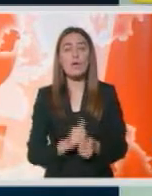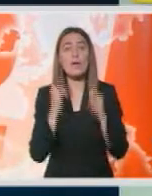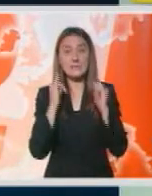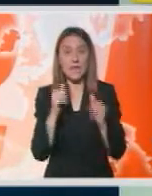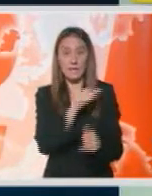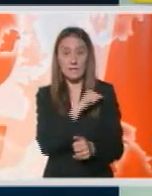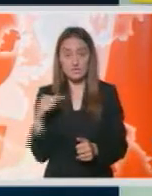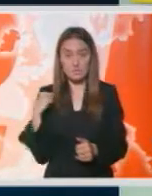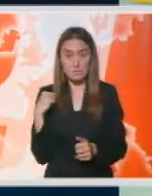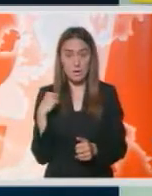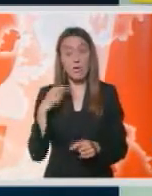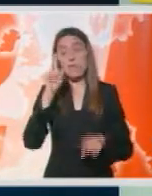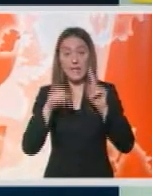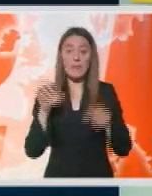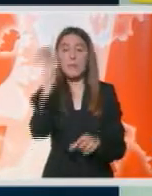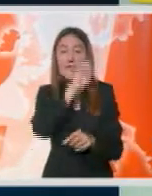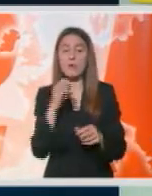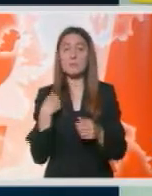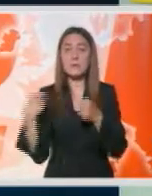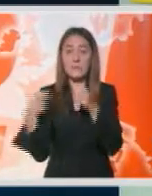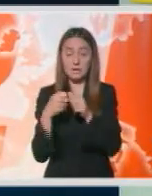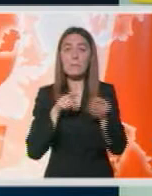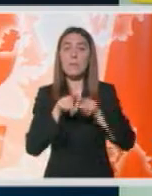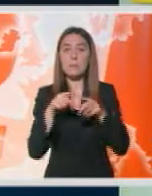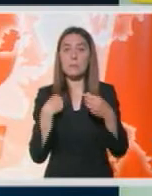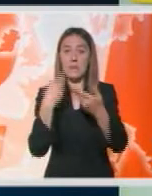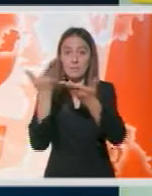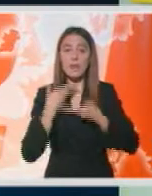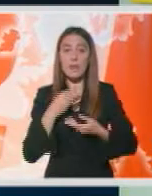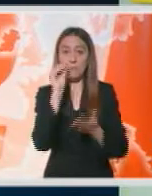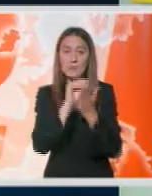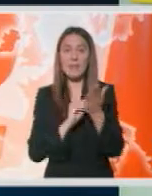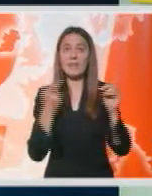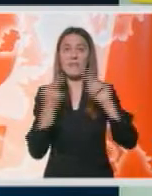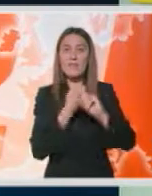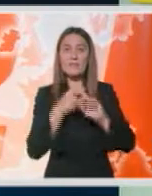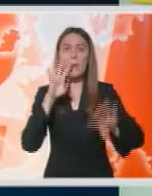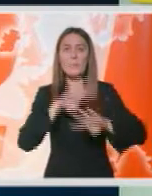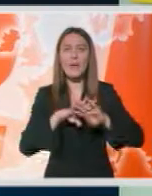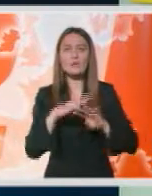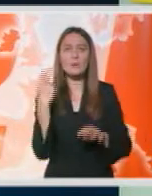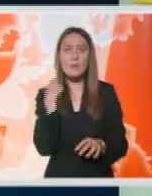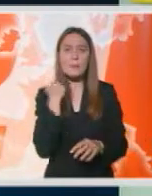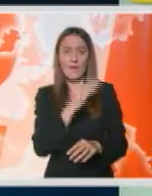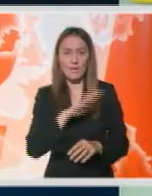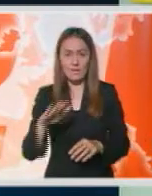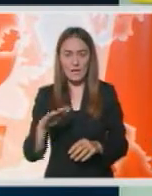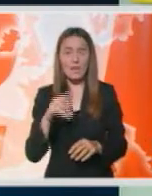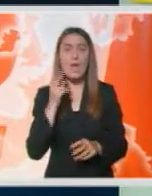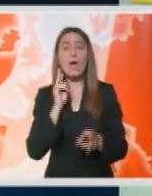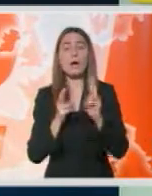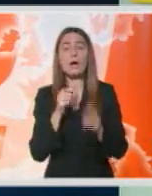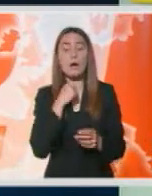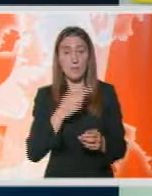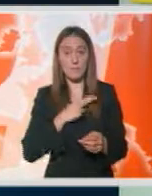smo sa nekim evropskim partnerima, takođe smo im dali podatke vezano za mrežu pedofilije. Za kako mi imamo